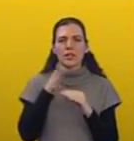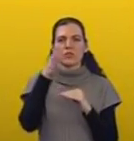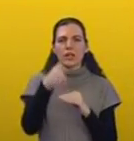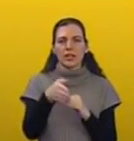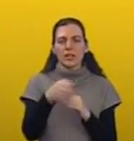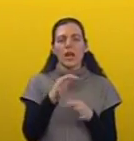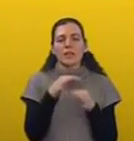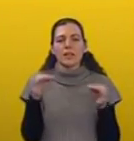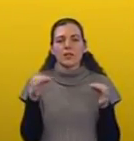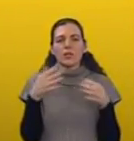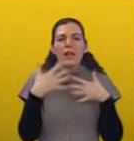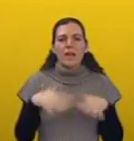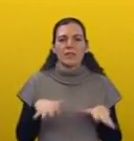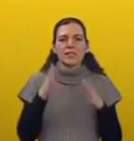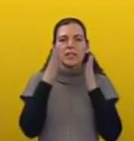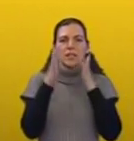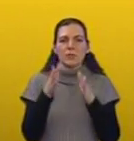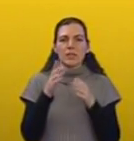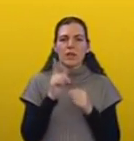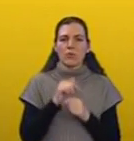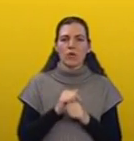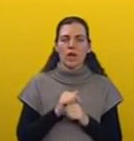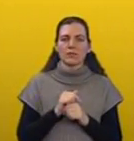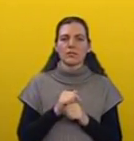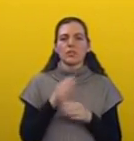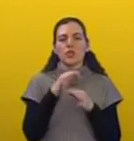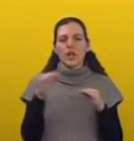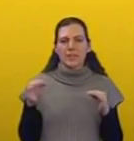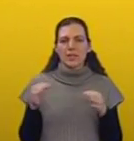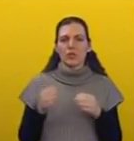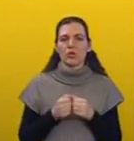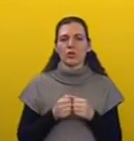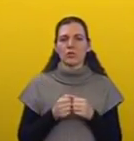ártatlanokat fosztanak meg méltóságuktól.